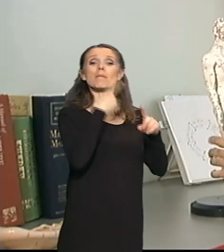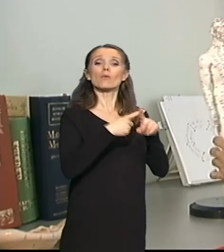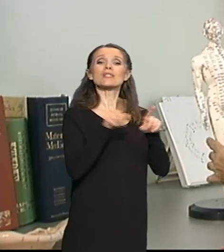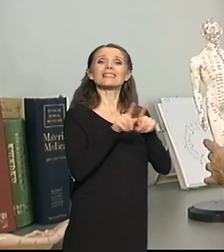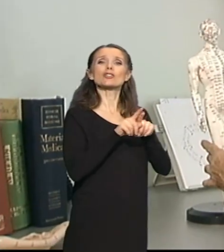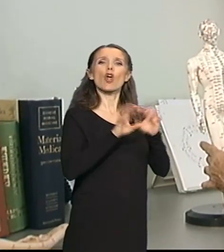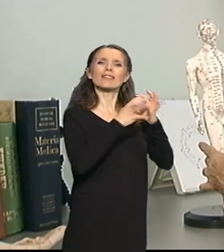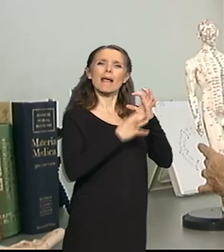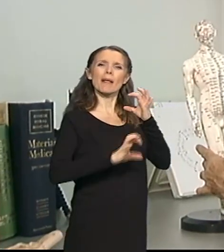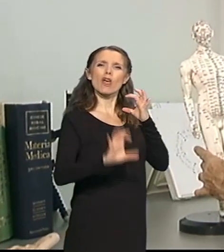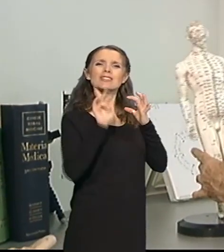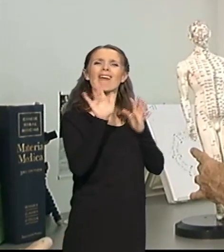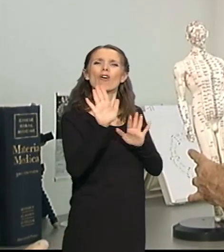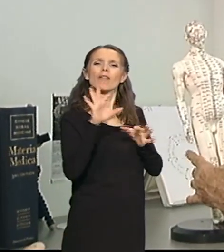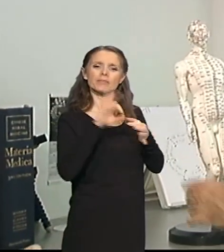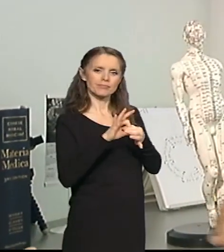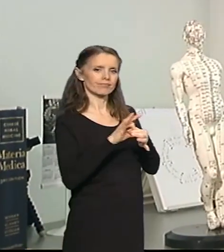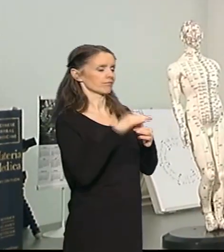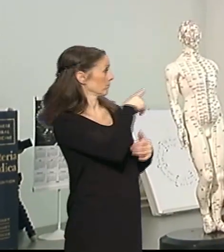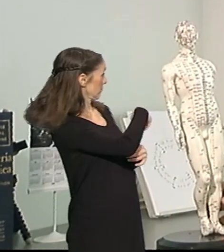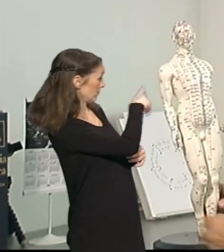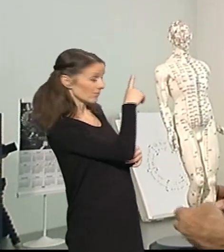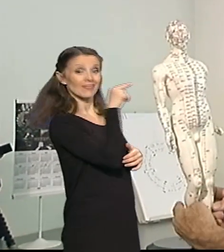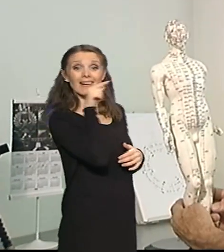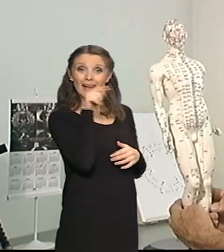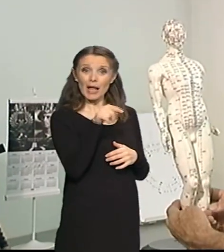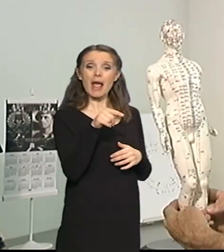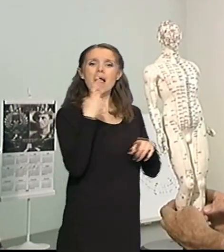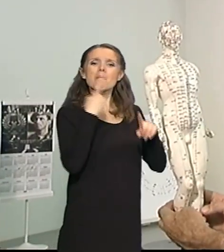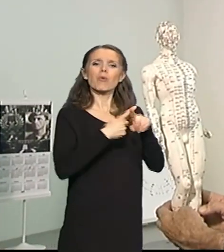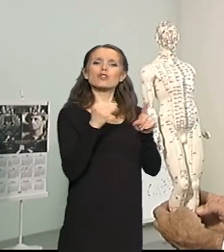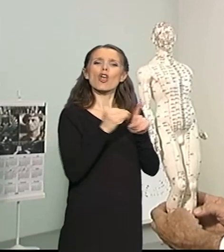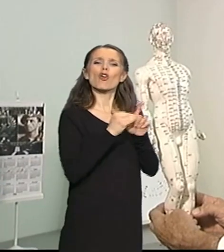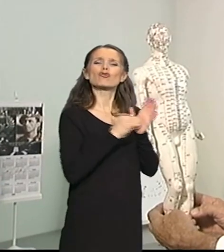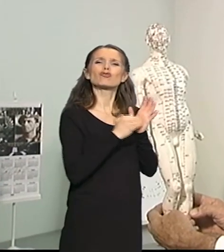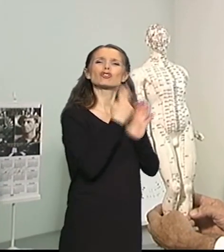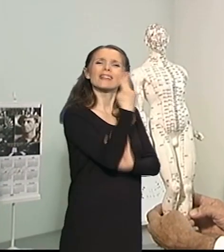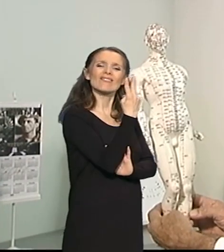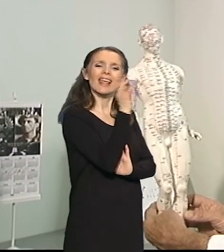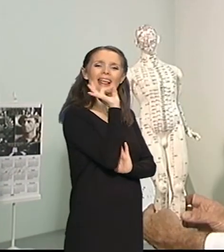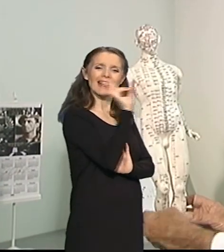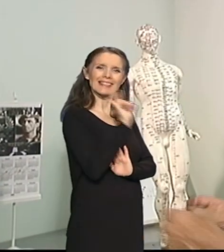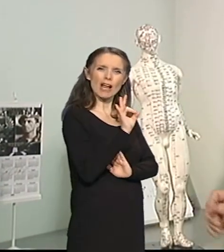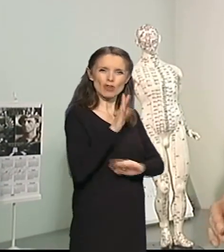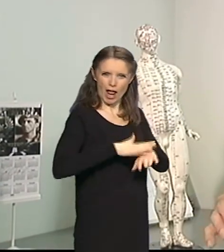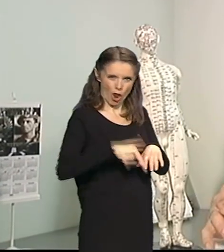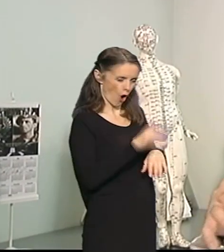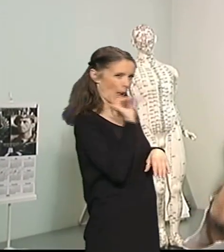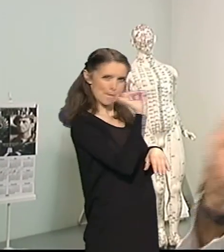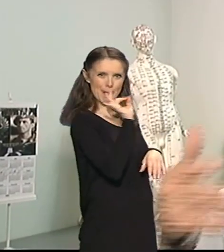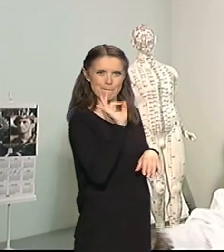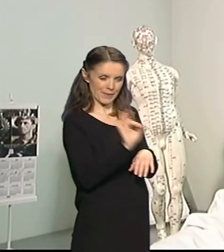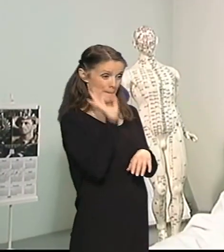kanalu debelog creva, to ide odavde gore, i uz to imaju ovde dve tačke koje idu na nogama, tako da